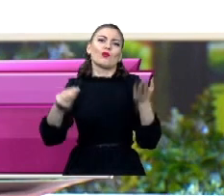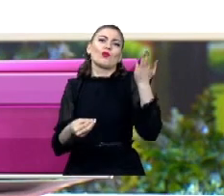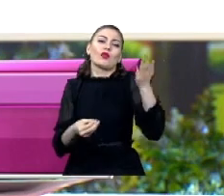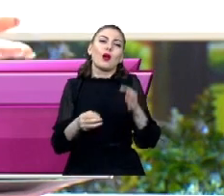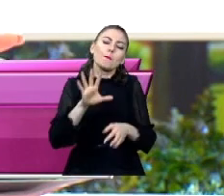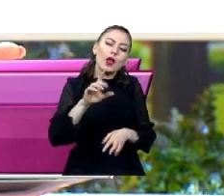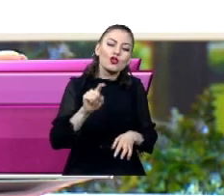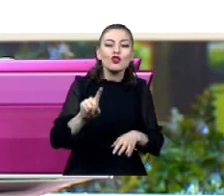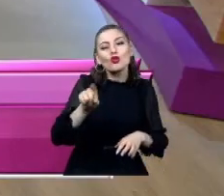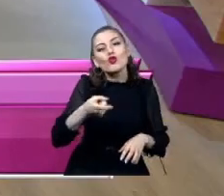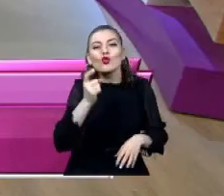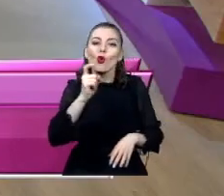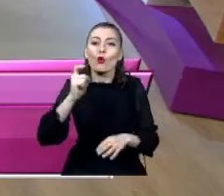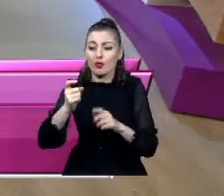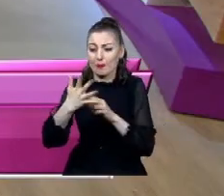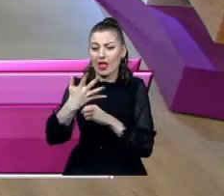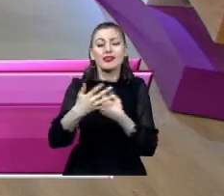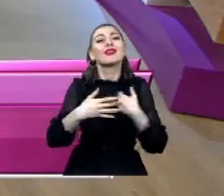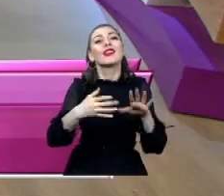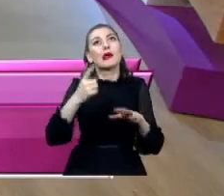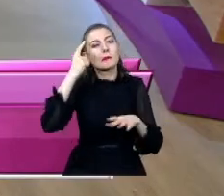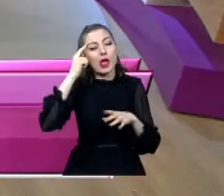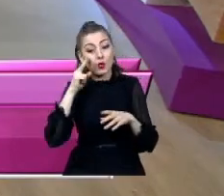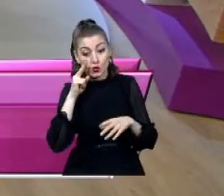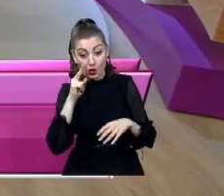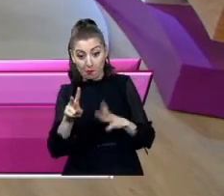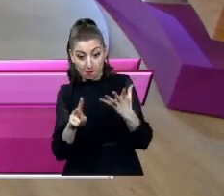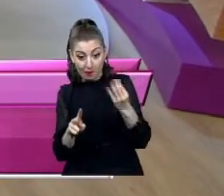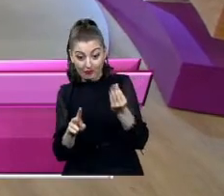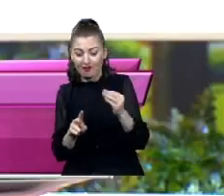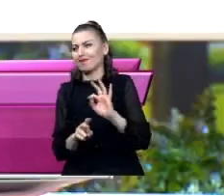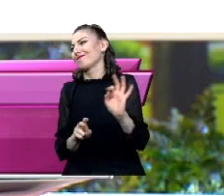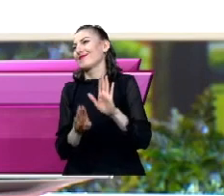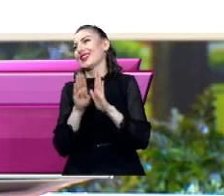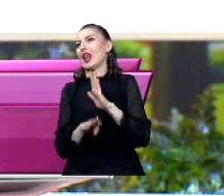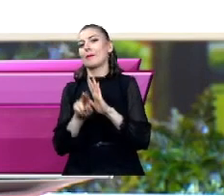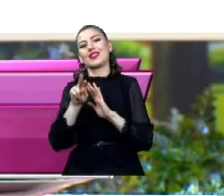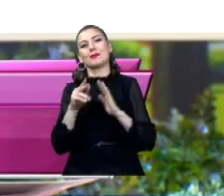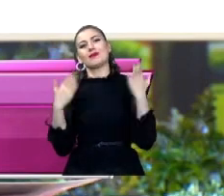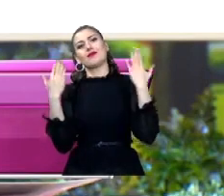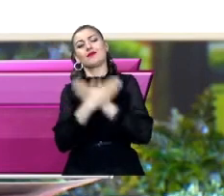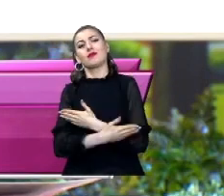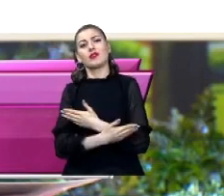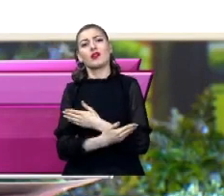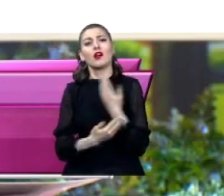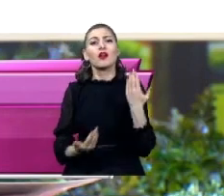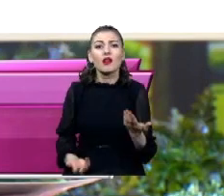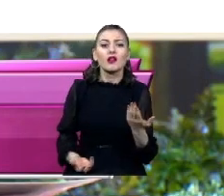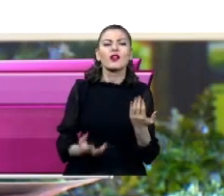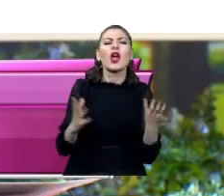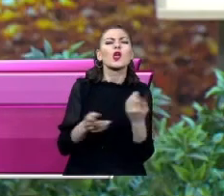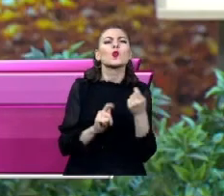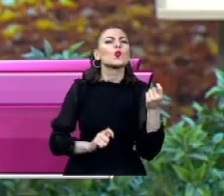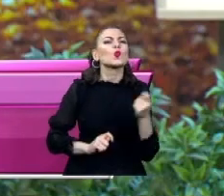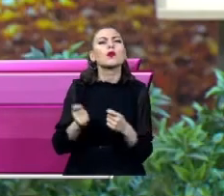5.99 aslında o 6 lira değil mi? Bunu beynen gördüğümüz zaman bize daha indirimliymiş gibi geliyor. Mesela en çok